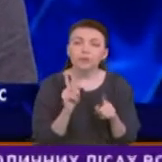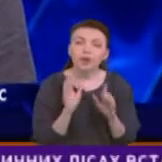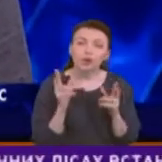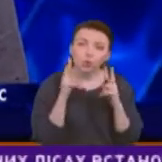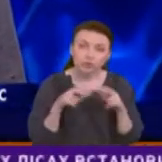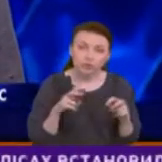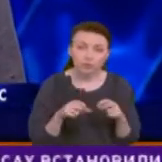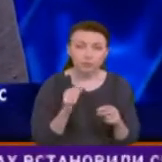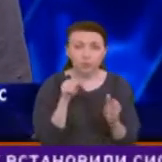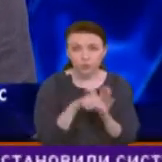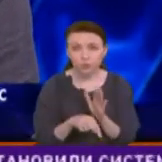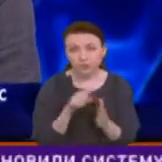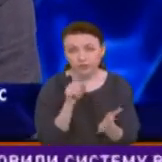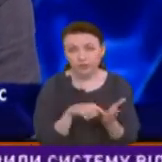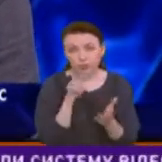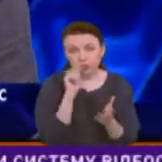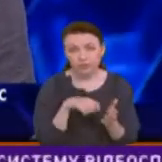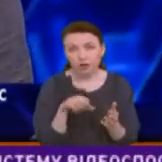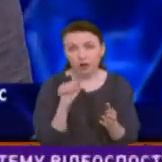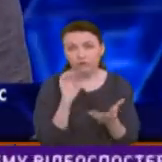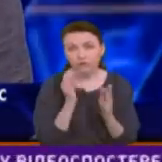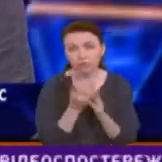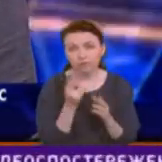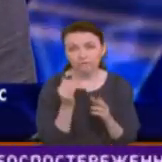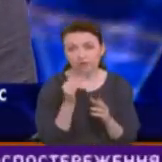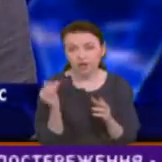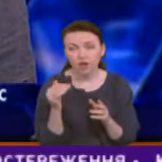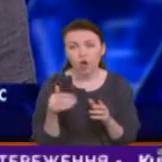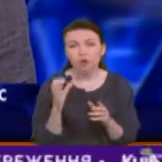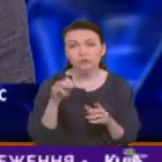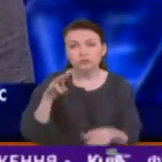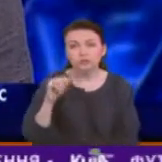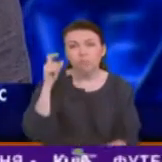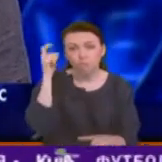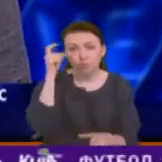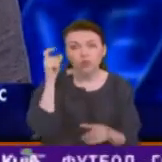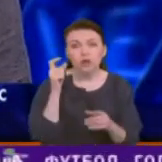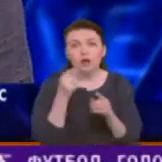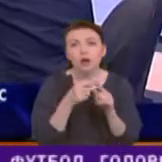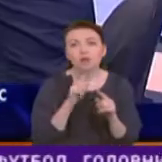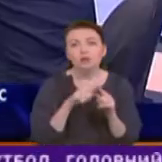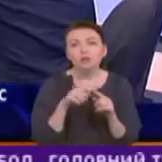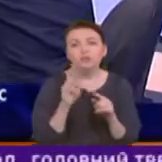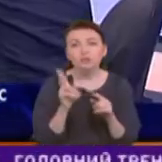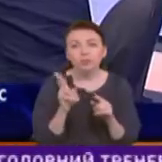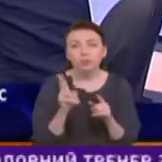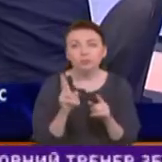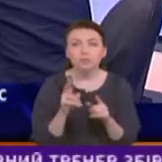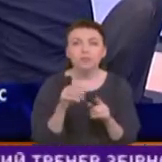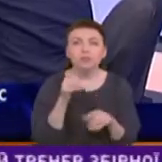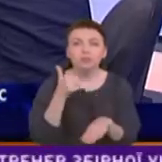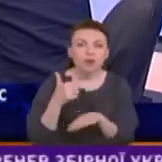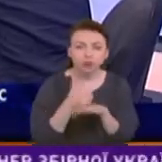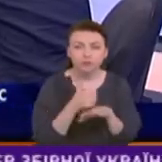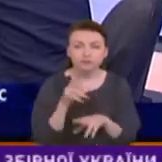розгляд, взагалі, по суті, питання української автокефалії в самому Стамбулі. Бо Фанар, Константинопольський патріархат, вважає, що весь світ поза